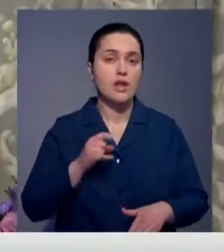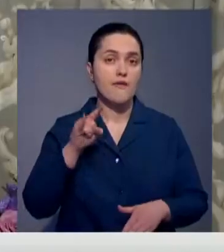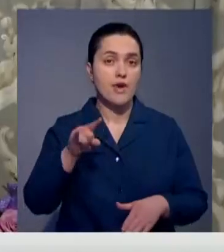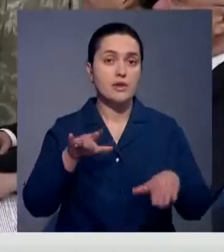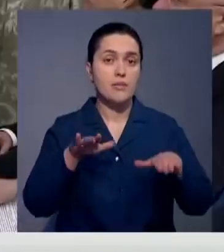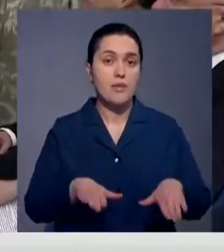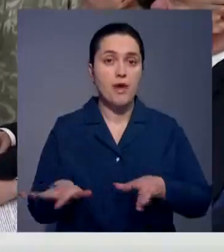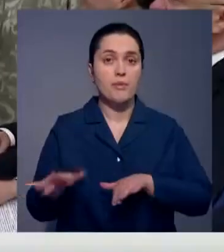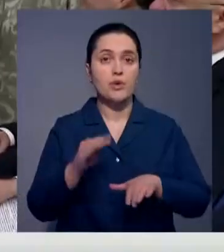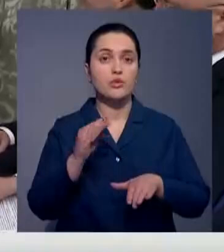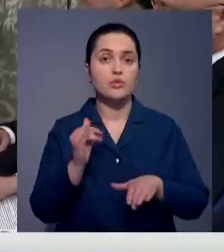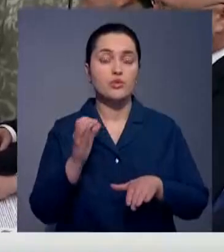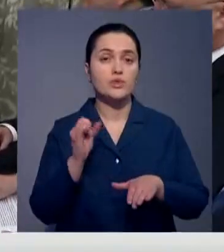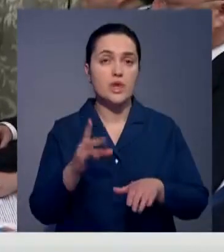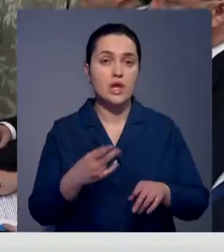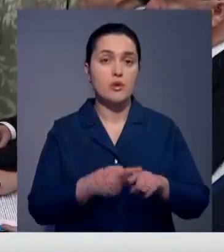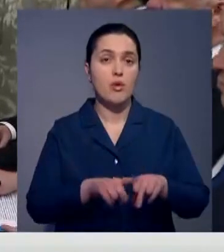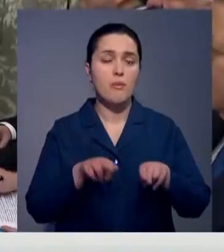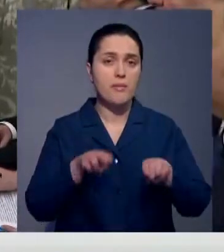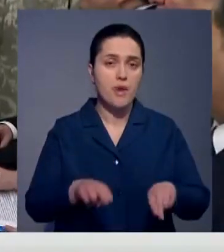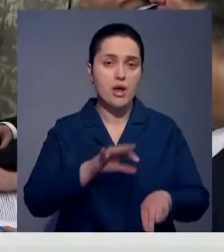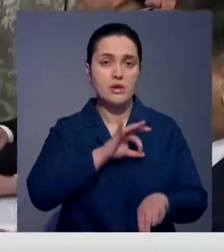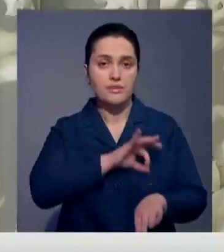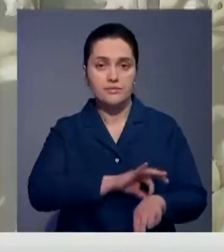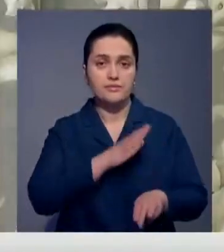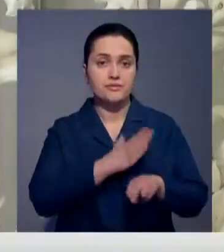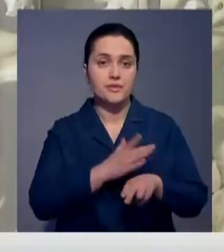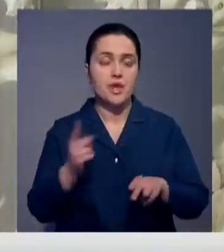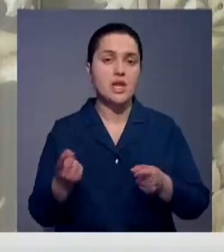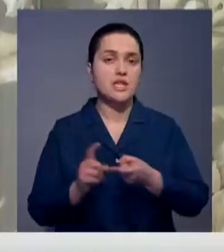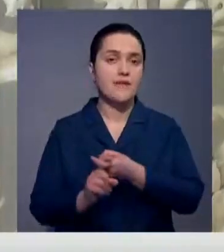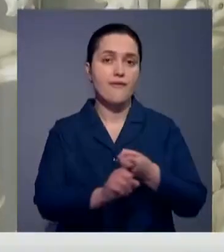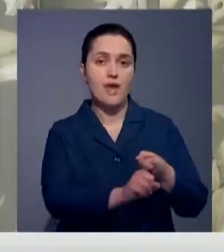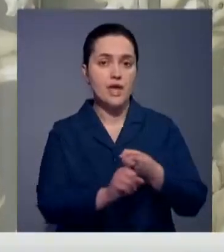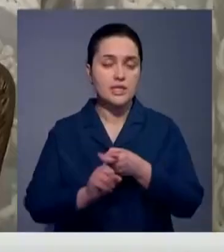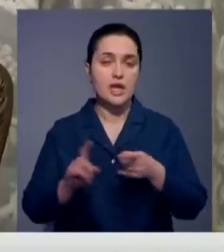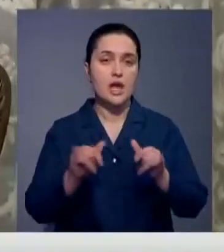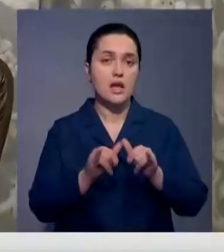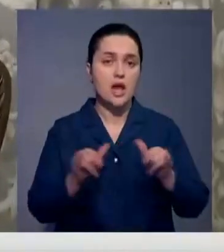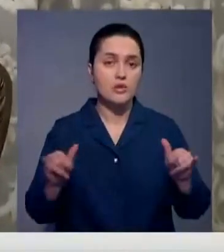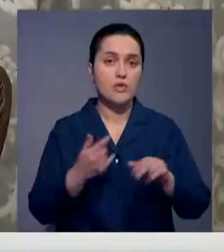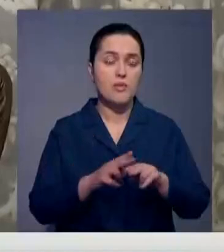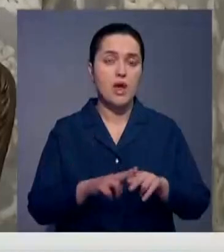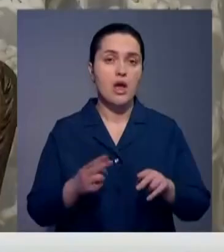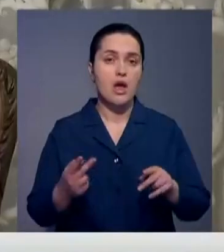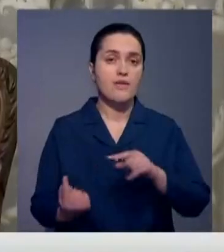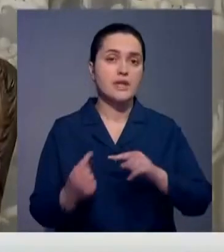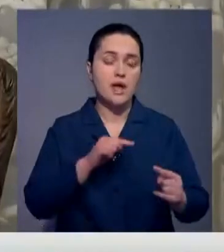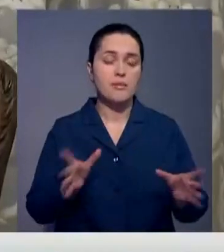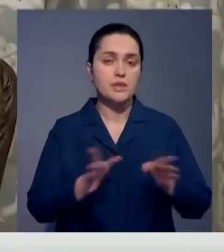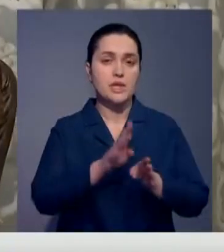жасо также президент отметил позитивную динамику межгосударственных связей растущей потенциал для взаимного сотрудничества